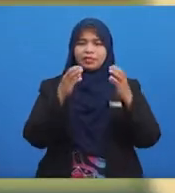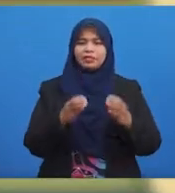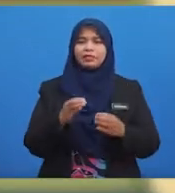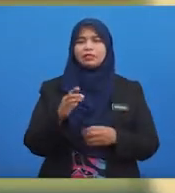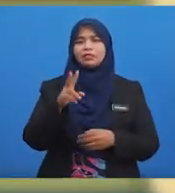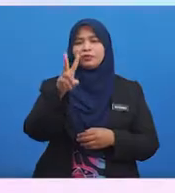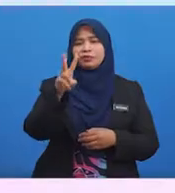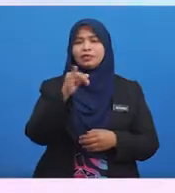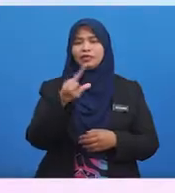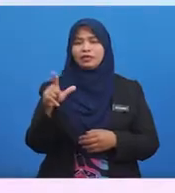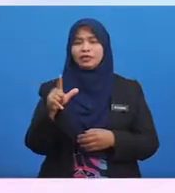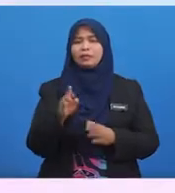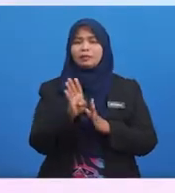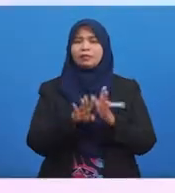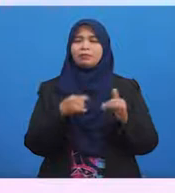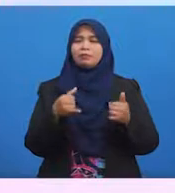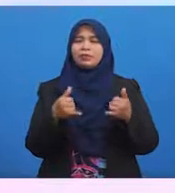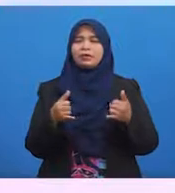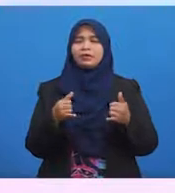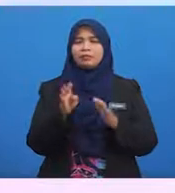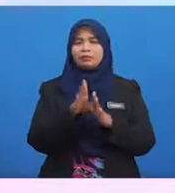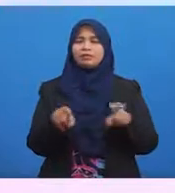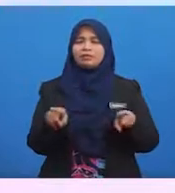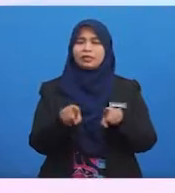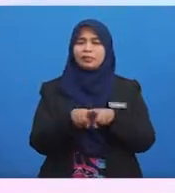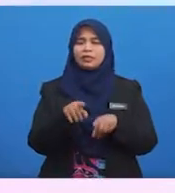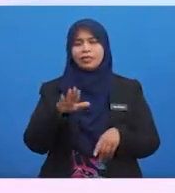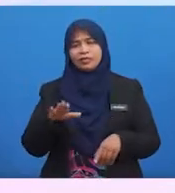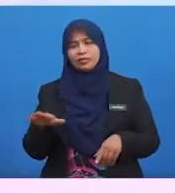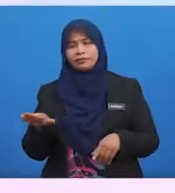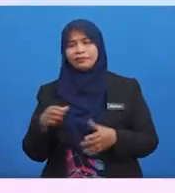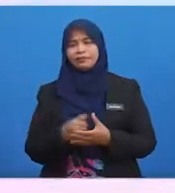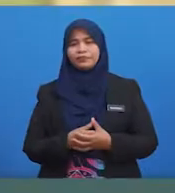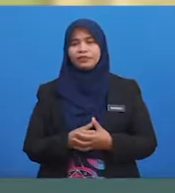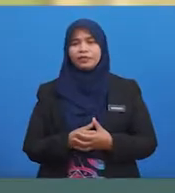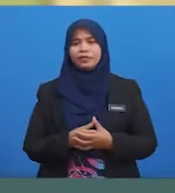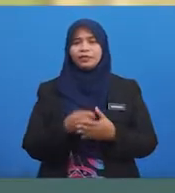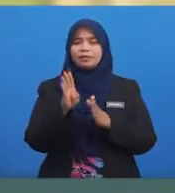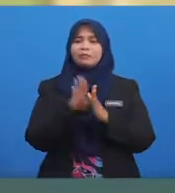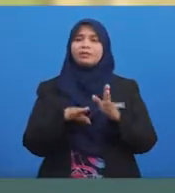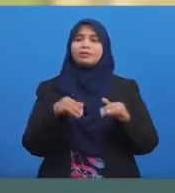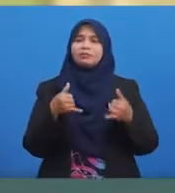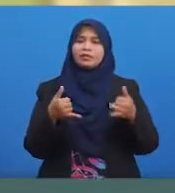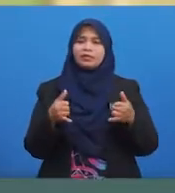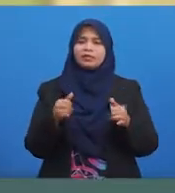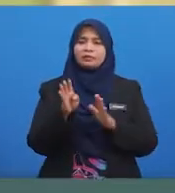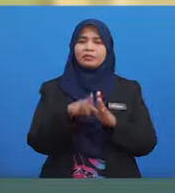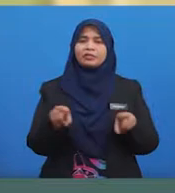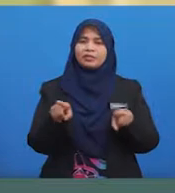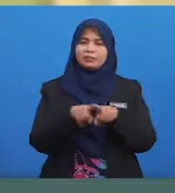kedua iyelah bermain bersama adik beradik bermain bersama adik